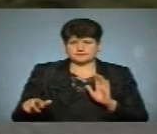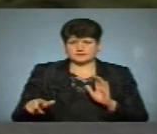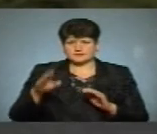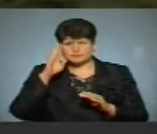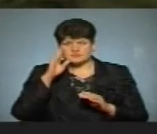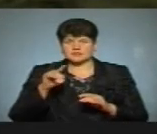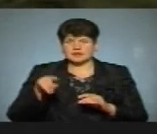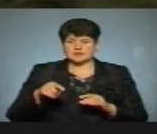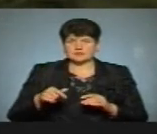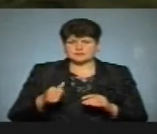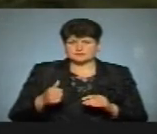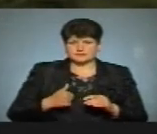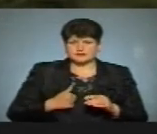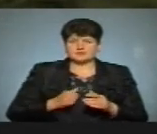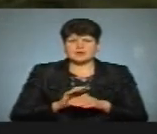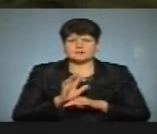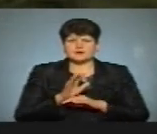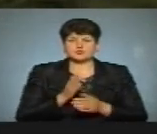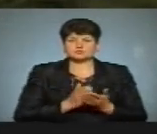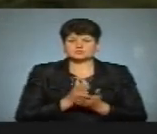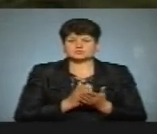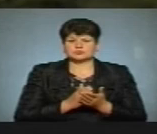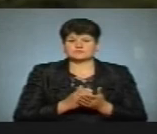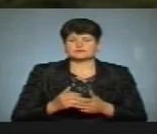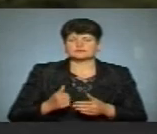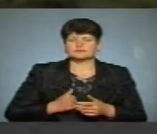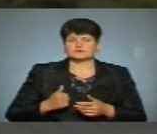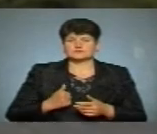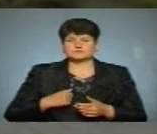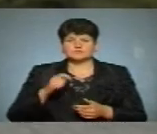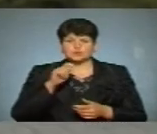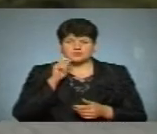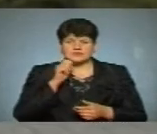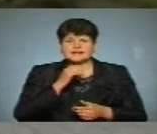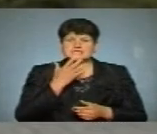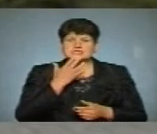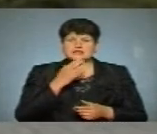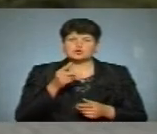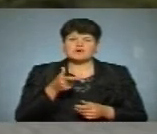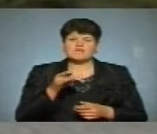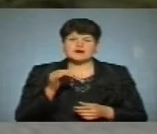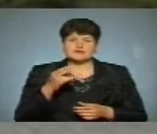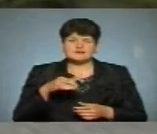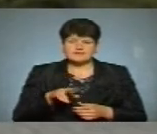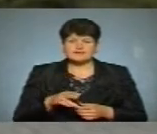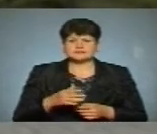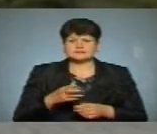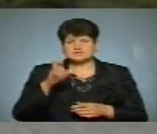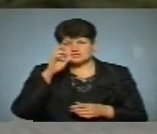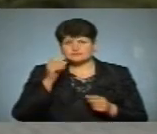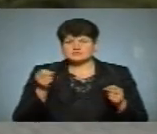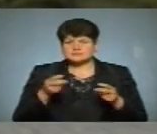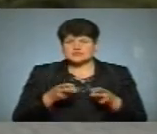підлягають призову, направляються проходити службу у Збройні сили України, в Національну гвардію, Державну спеціальну